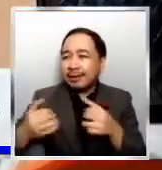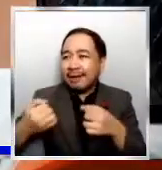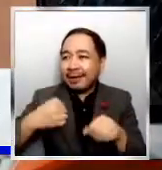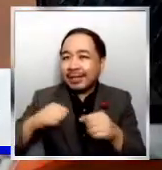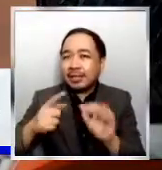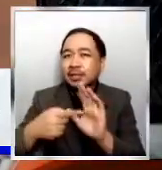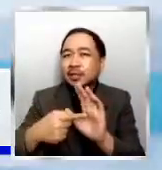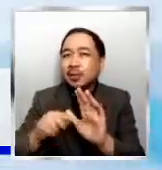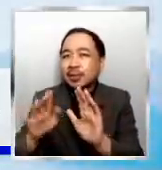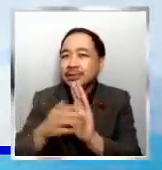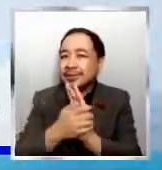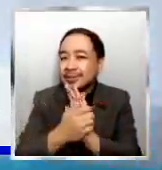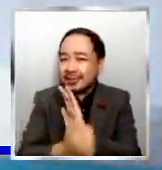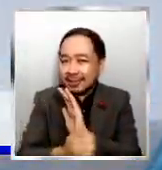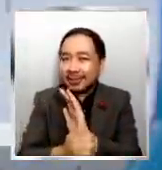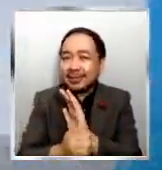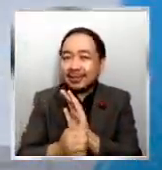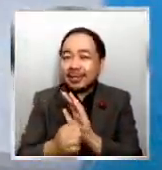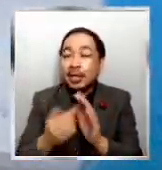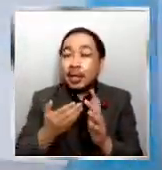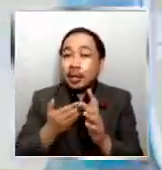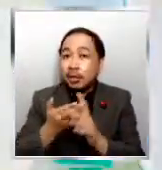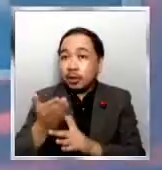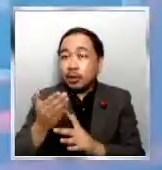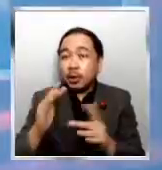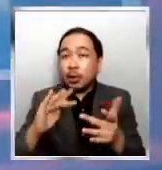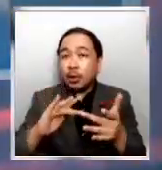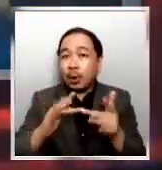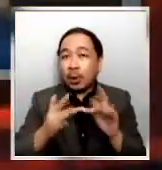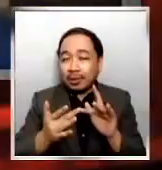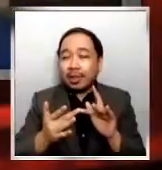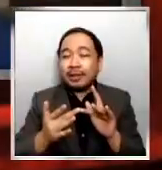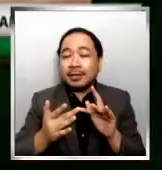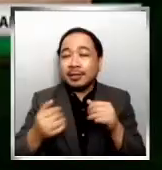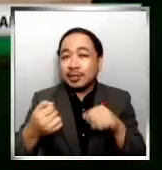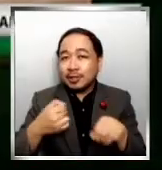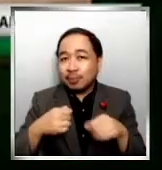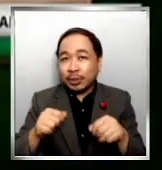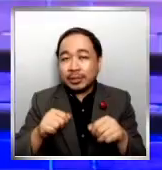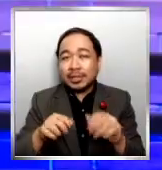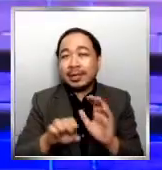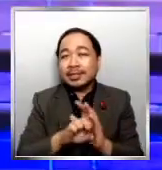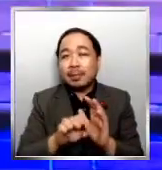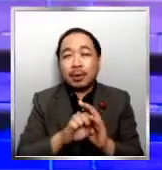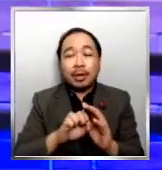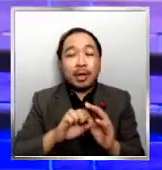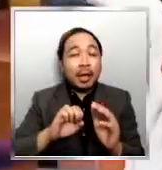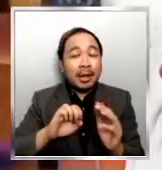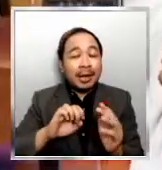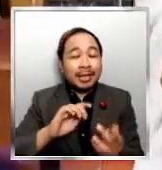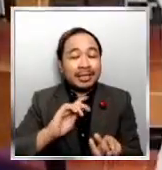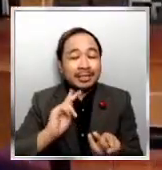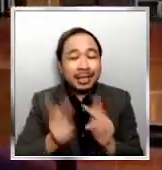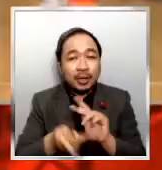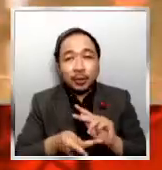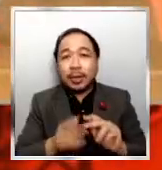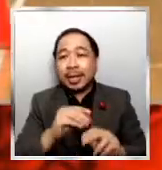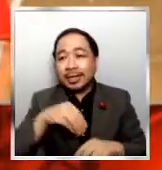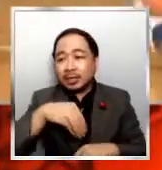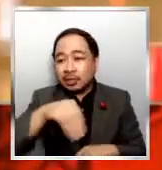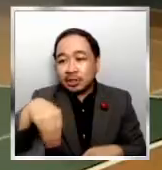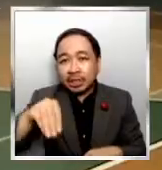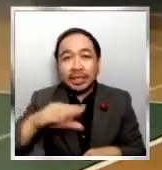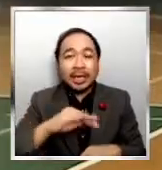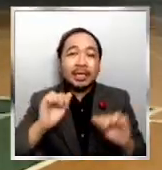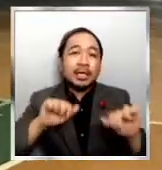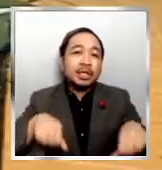at skills sa pamamagitan ng online sports events gaya ng taekwondo at chess at mga challenge-based games sa